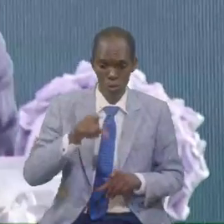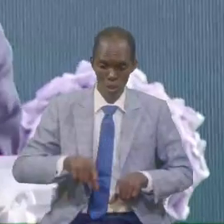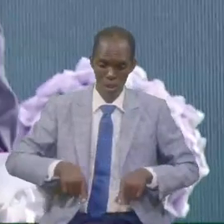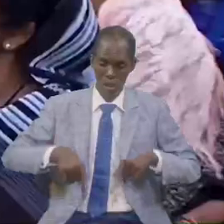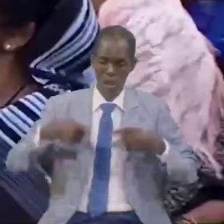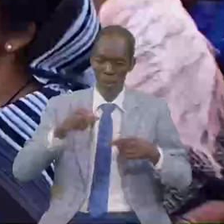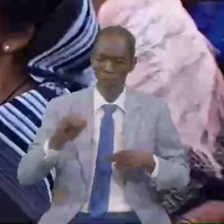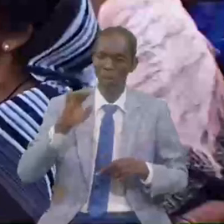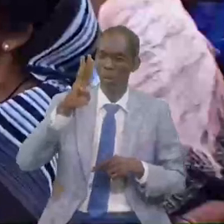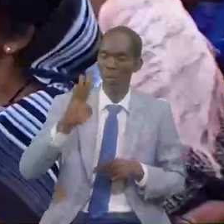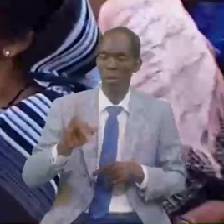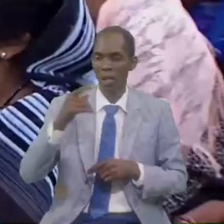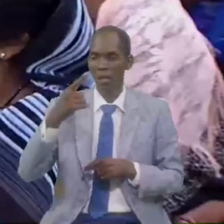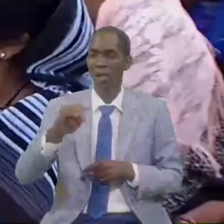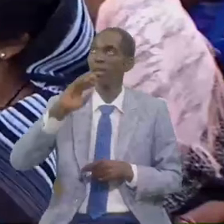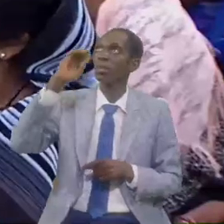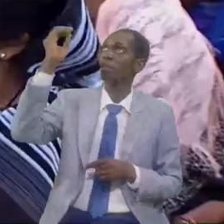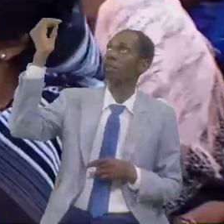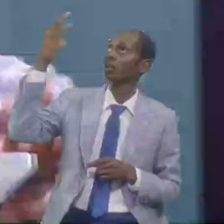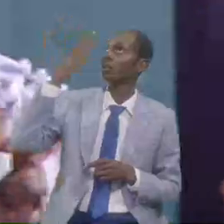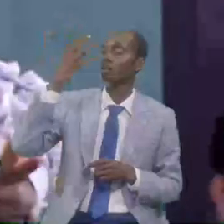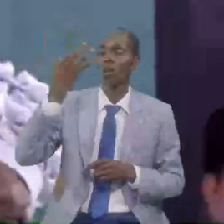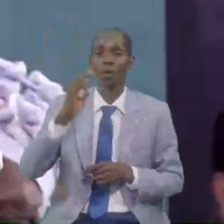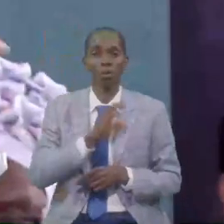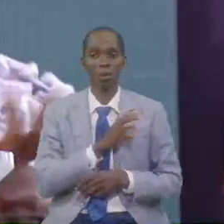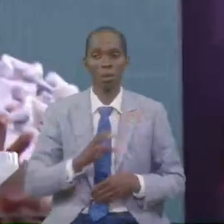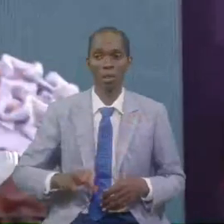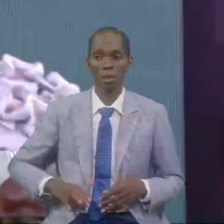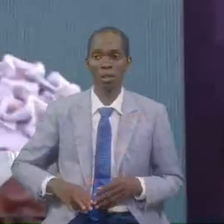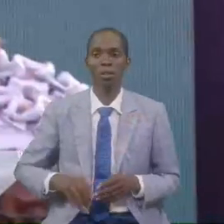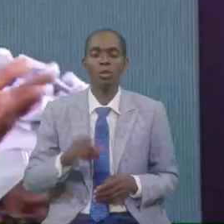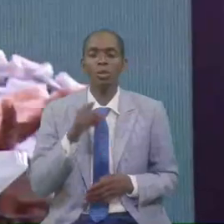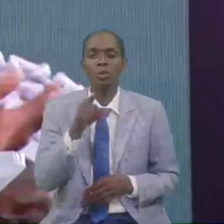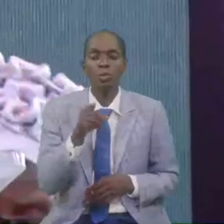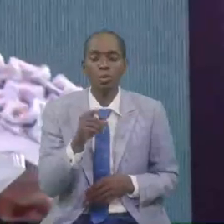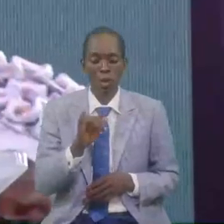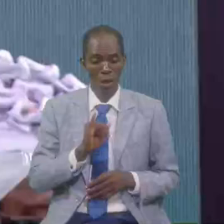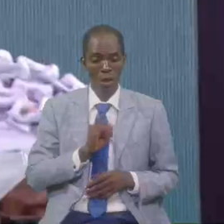et sans que vous ne vivez pas la grâce de Dieu,